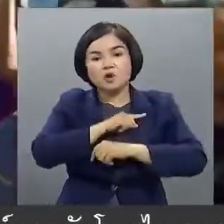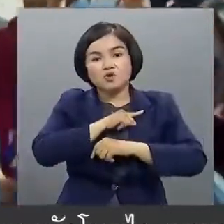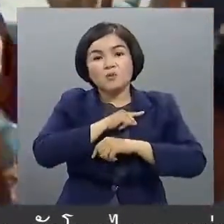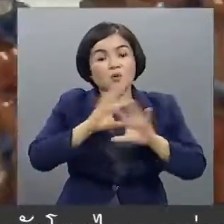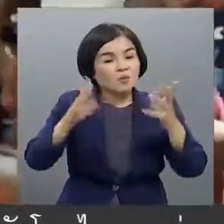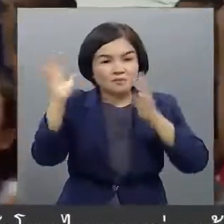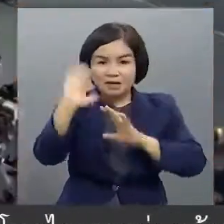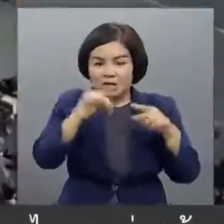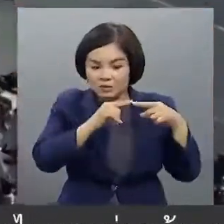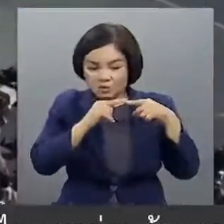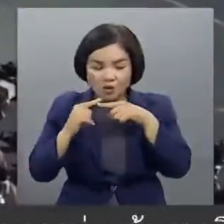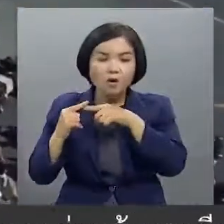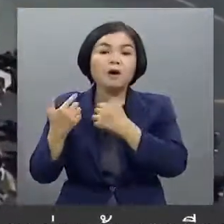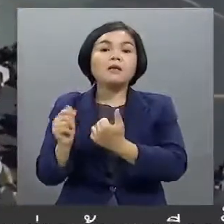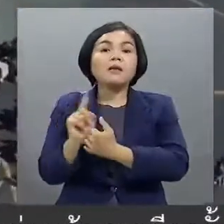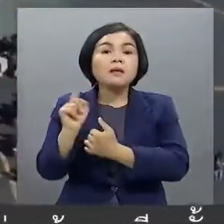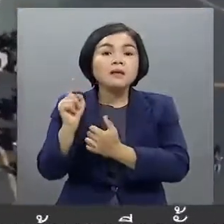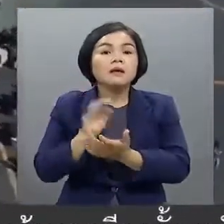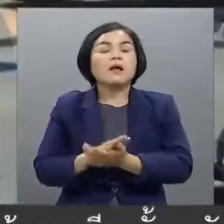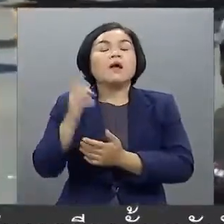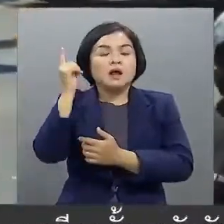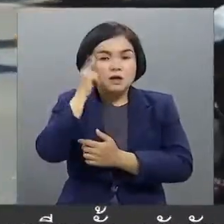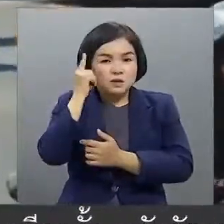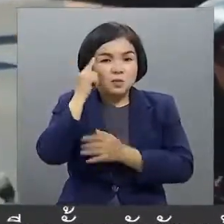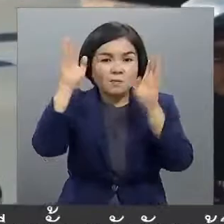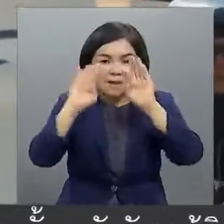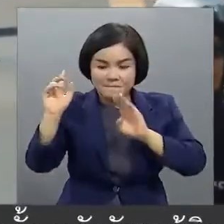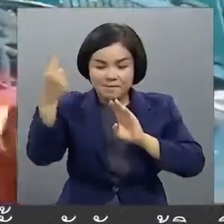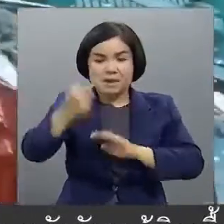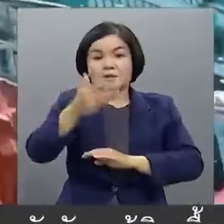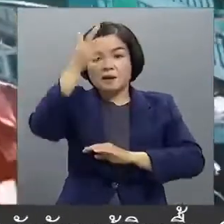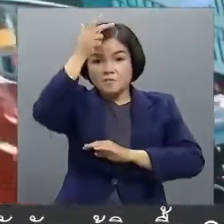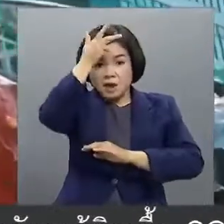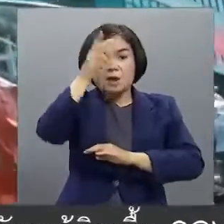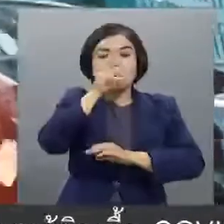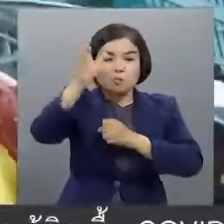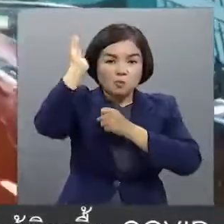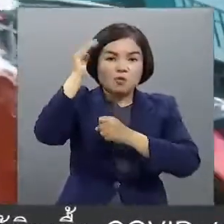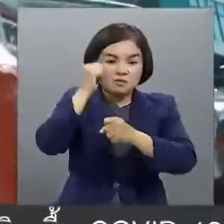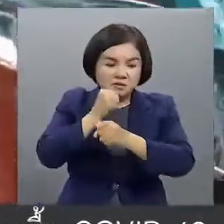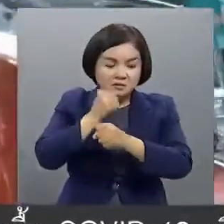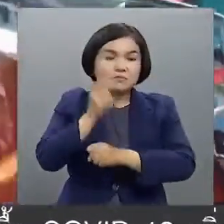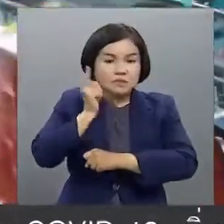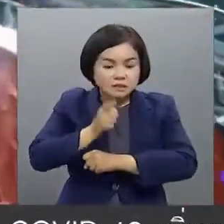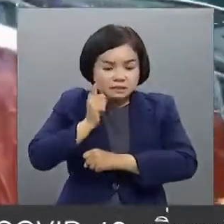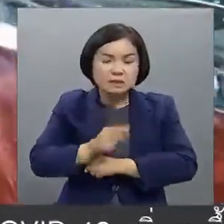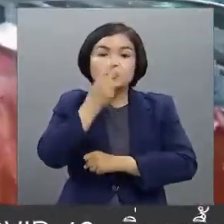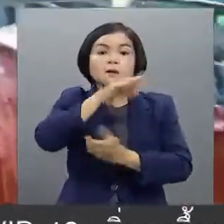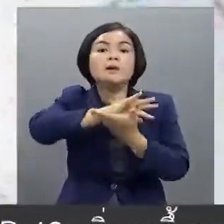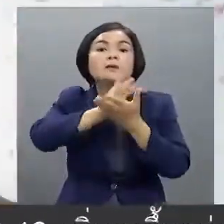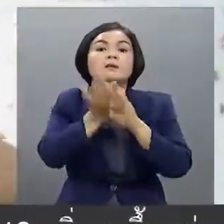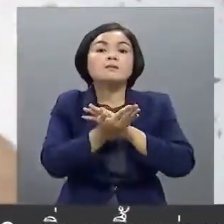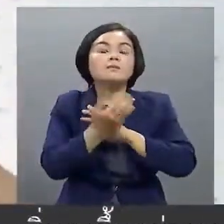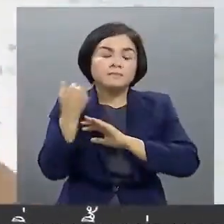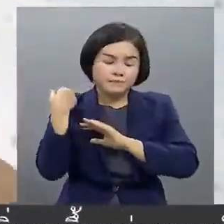ธอเข้าใกล้คำว่าตำนานนางงามยุคใหม่ที่ทั้งพูดและลงมือทำเพื่อสร้างความเปลี่ยนแปลง